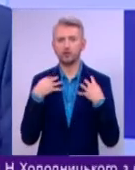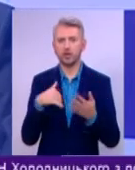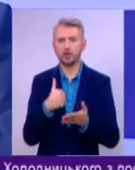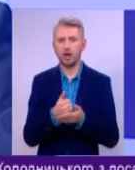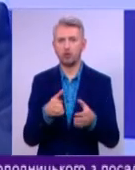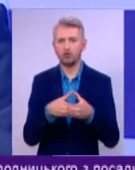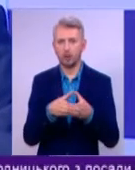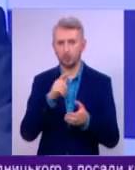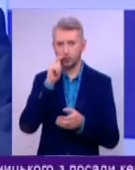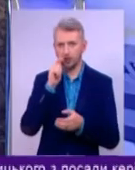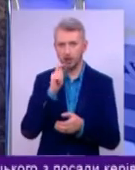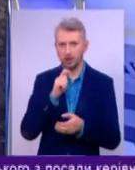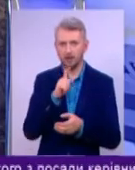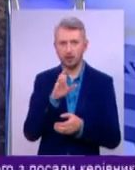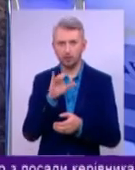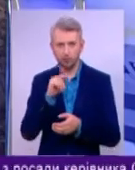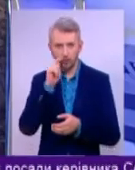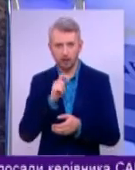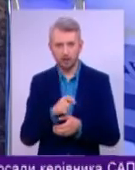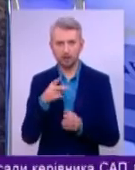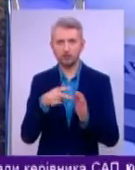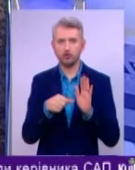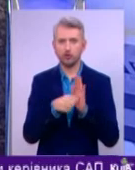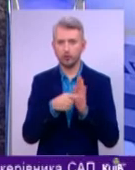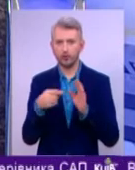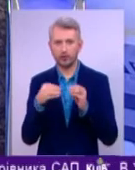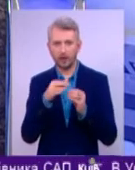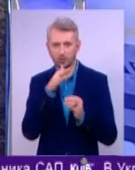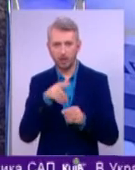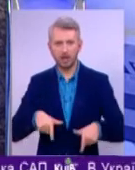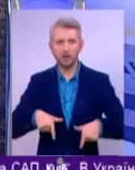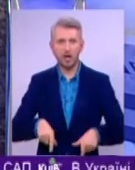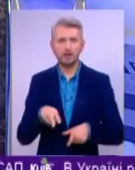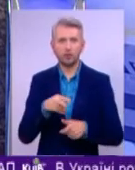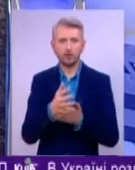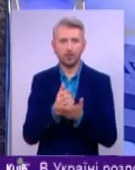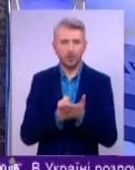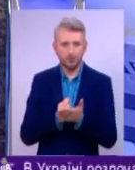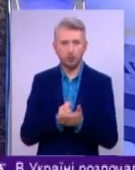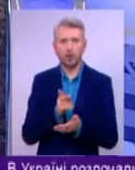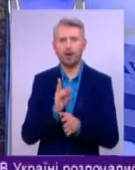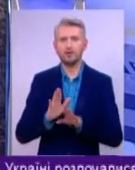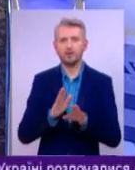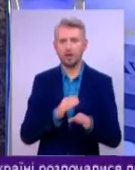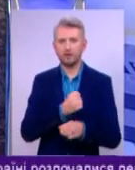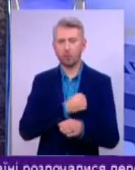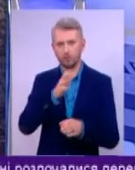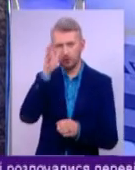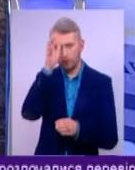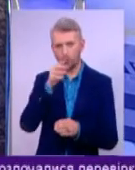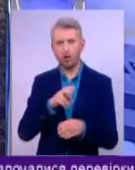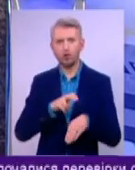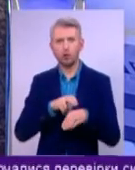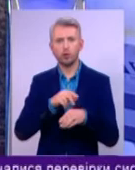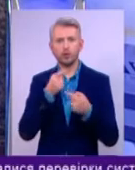України 2006-2010 років, генерал-лейтенант запасу, кандидат військових наук, доктор технічних наук, професор. Пане Ігоре, доброго вечора. Вітаю